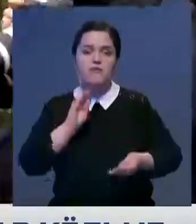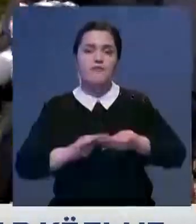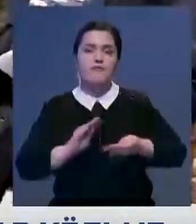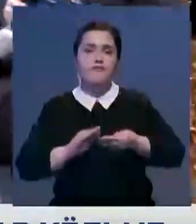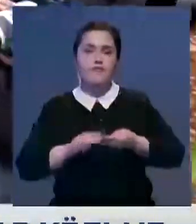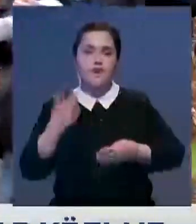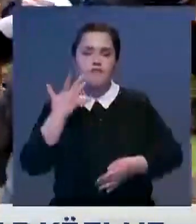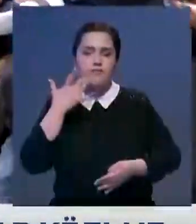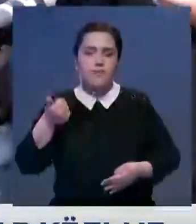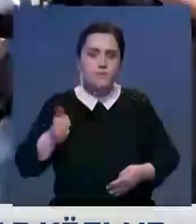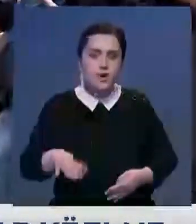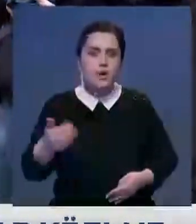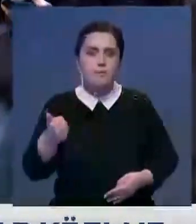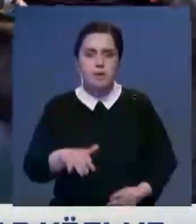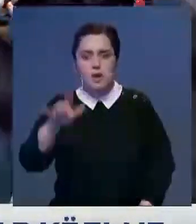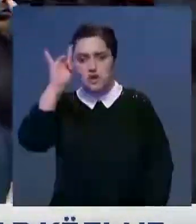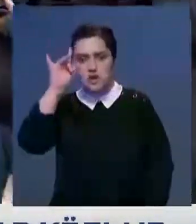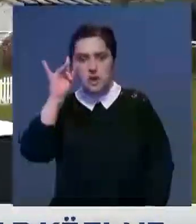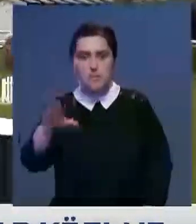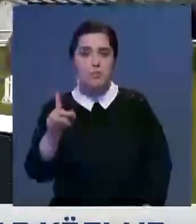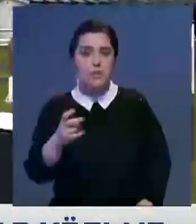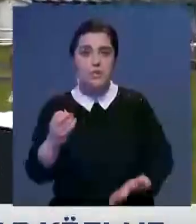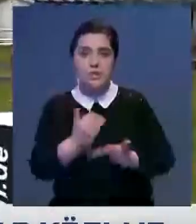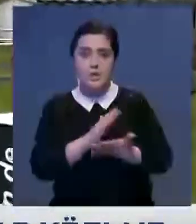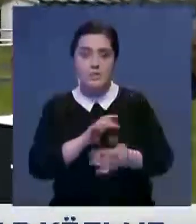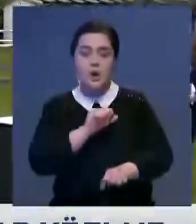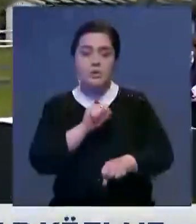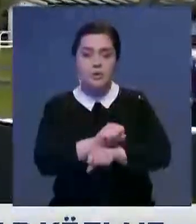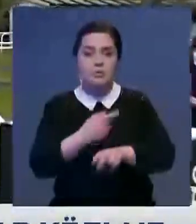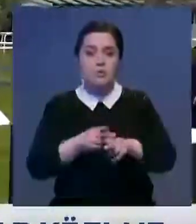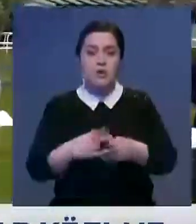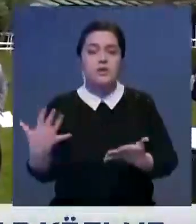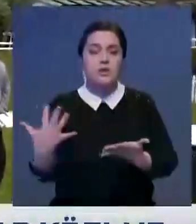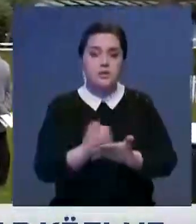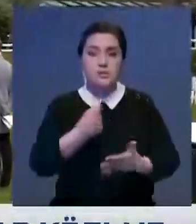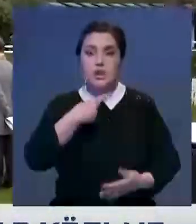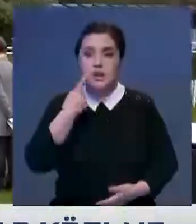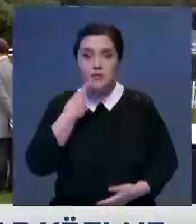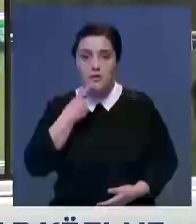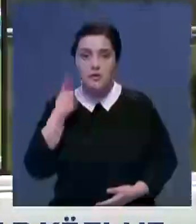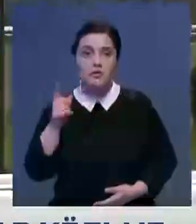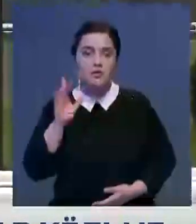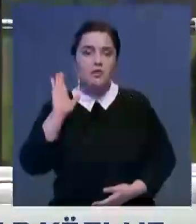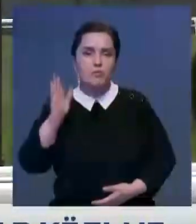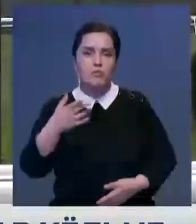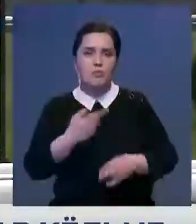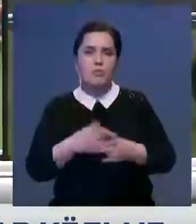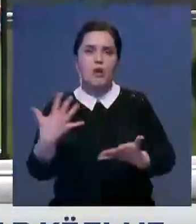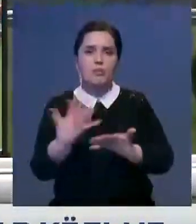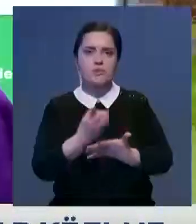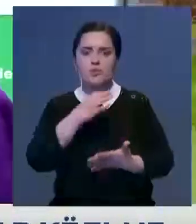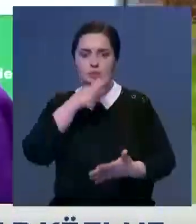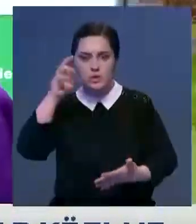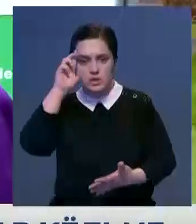титул абсолютного чемпиона. Он не собирается останавливаться на достигнутом и говорит, что намерен покорить еще много